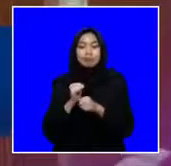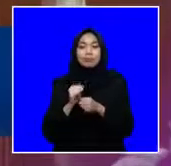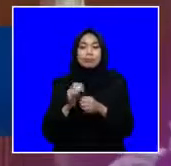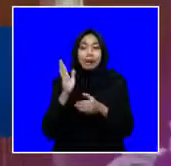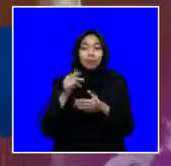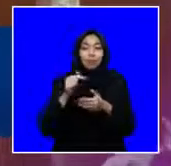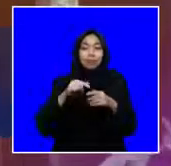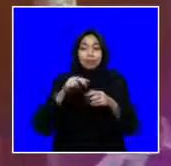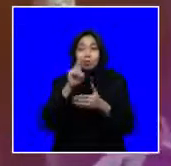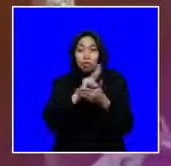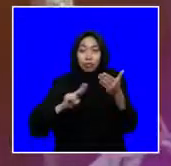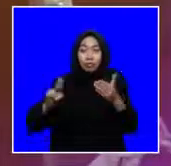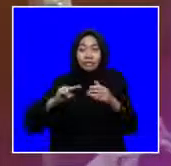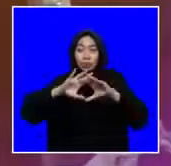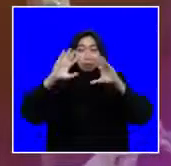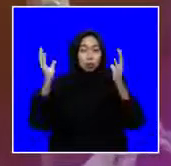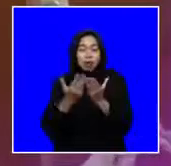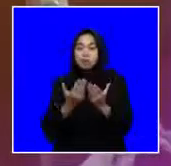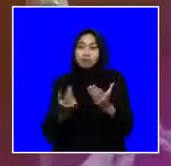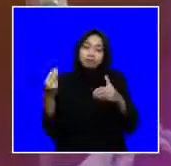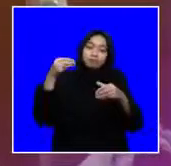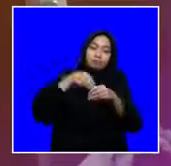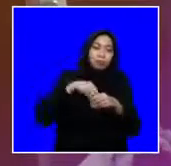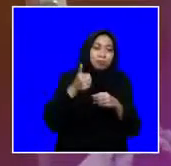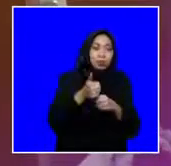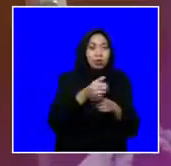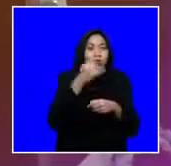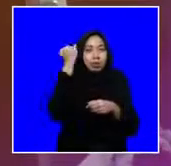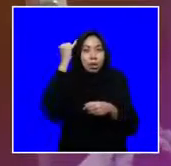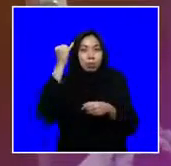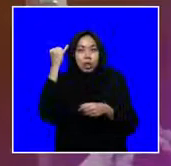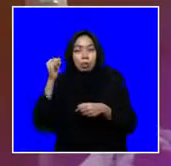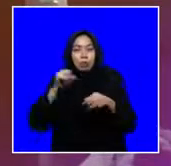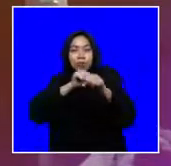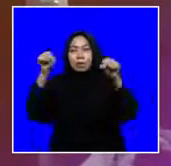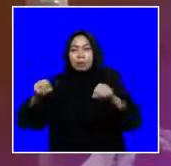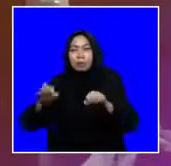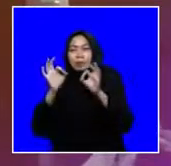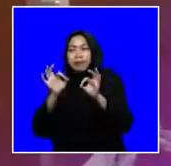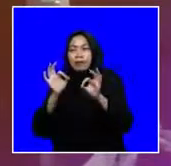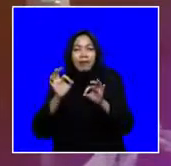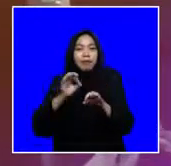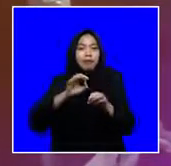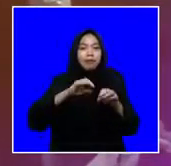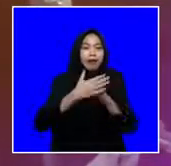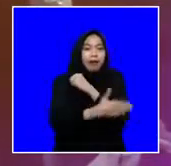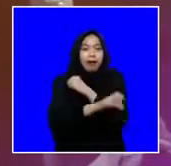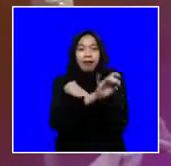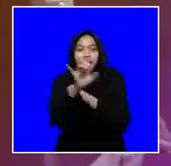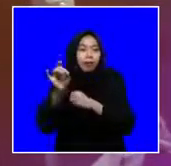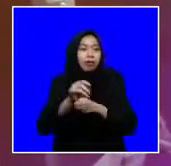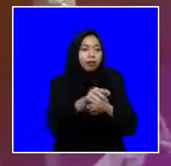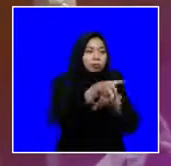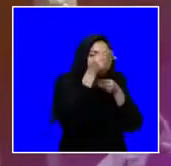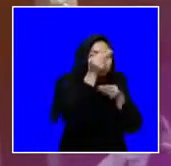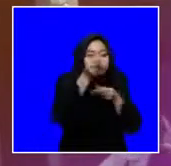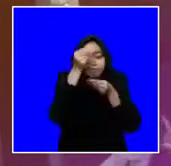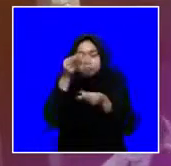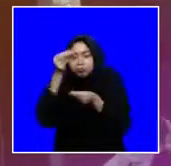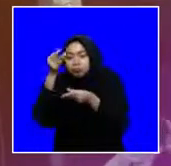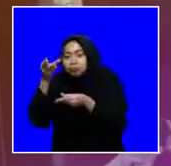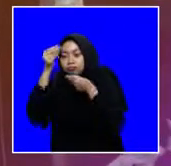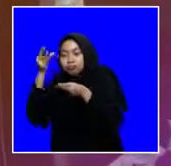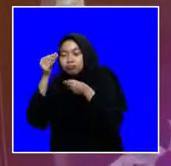dunia ini dan mampu mempelajari berbagai sistem pendidikan yang ada di negara-negara maju, saya